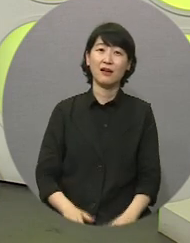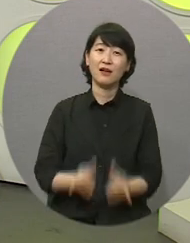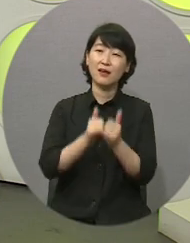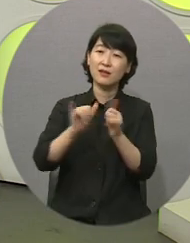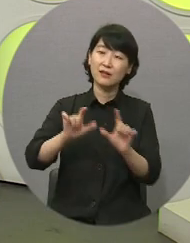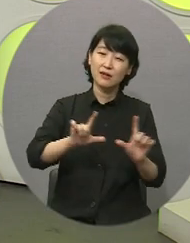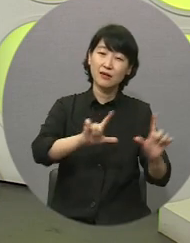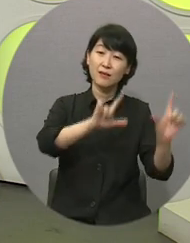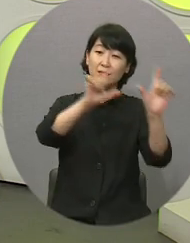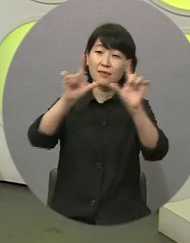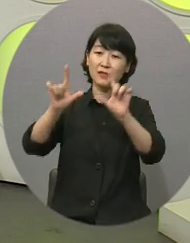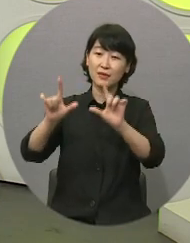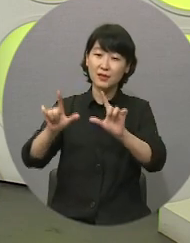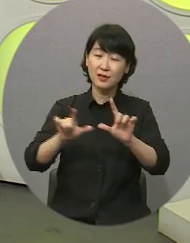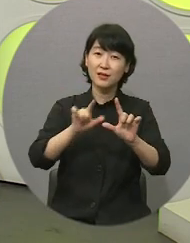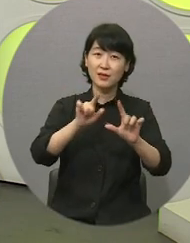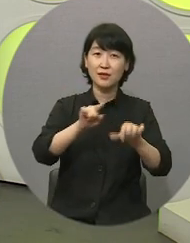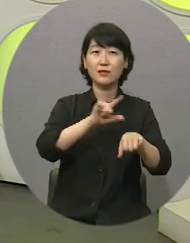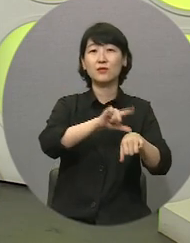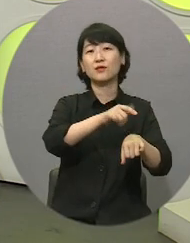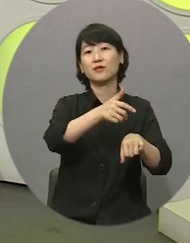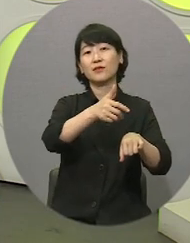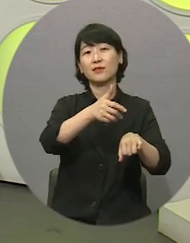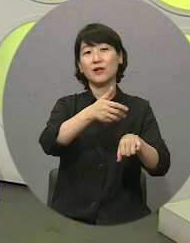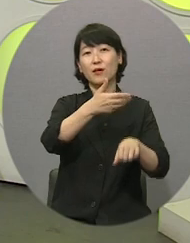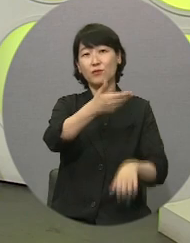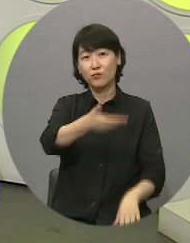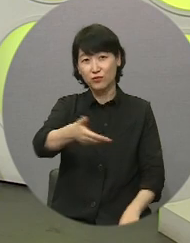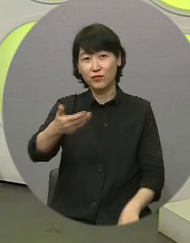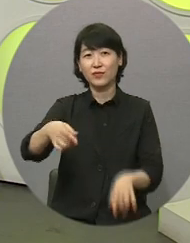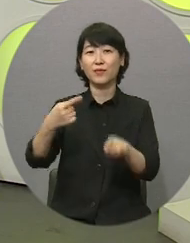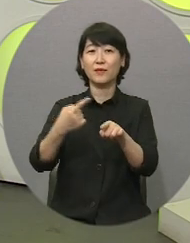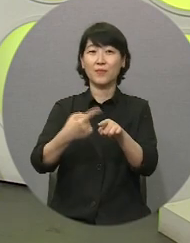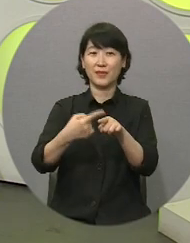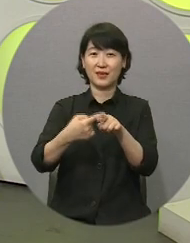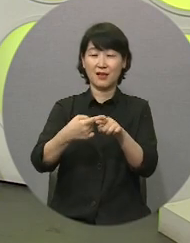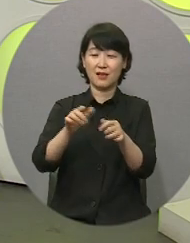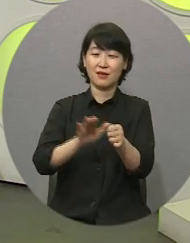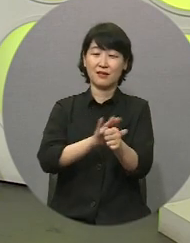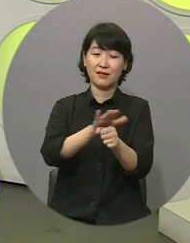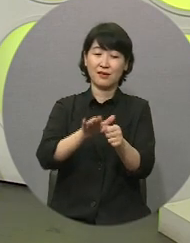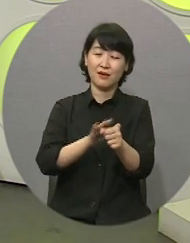인생의 물에다 산을 띄우고